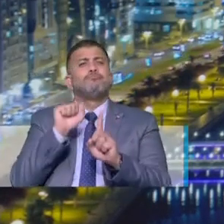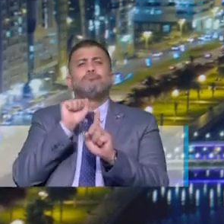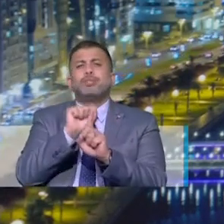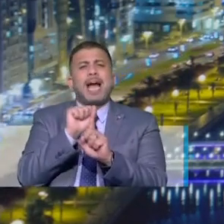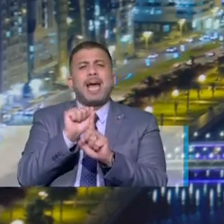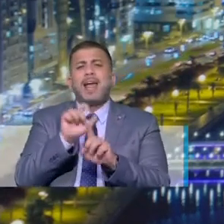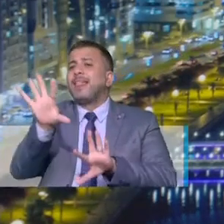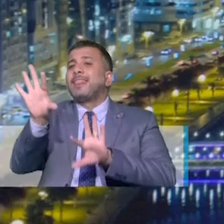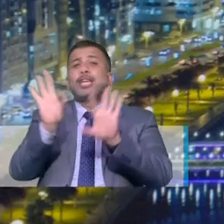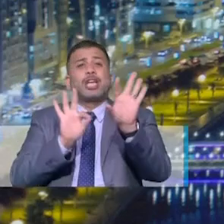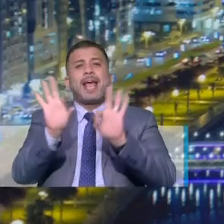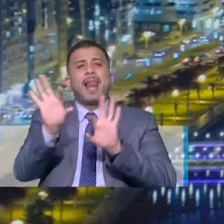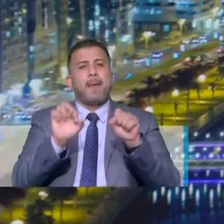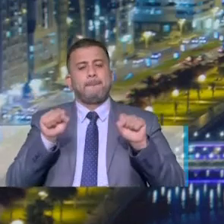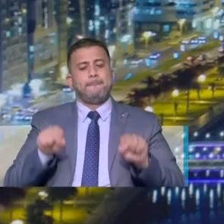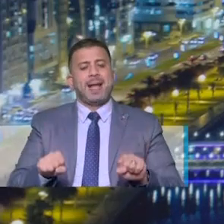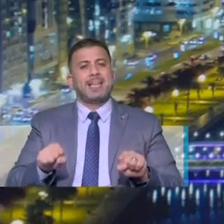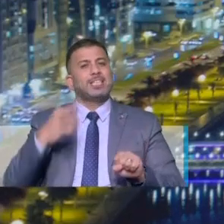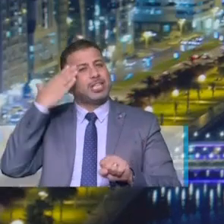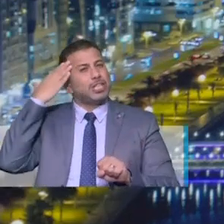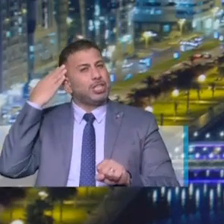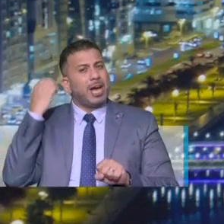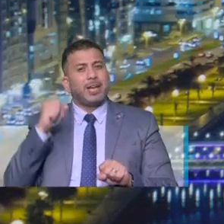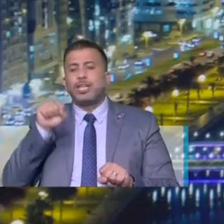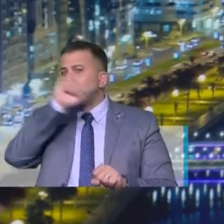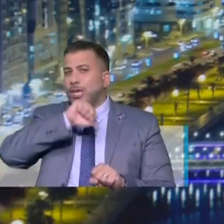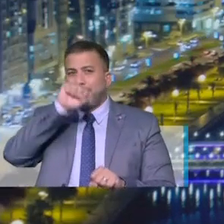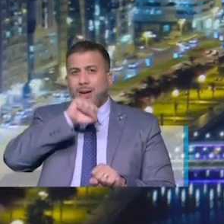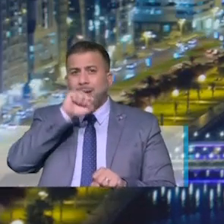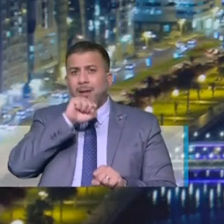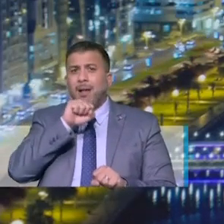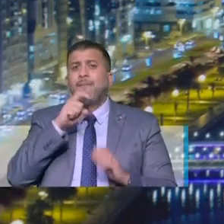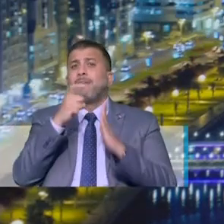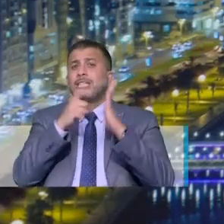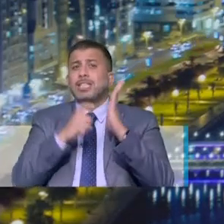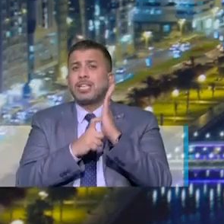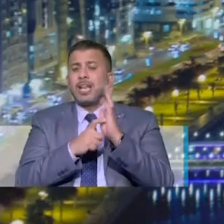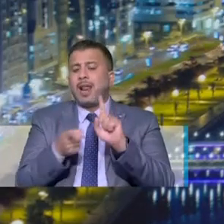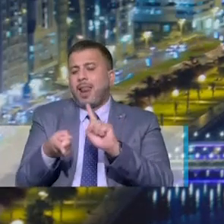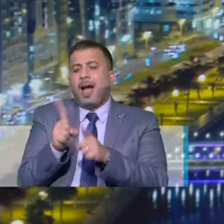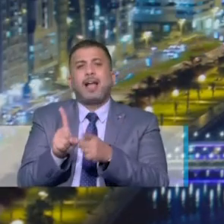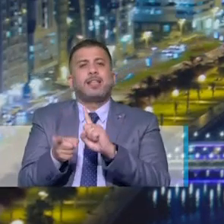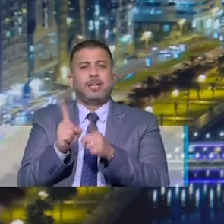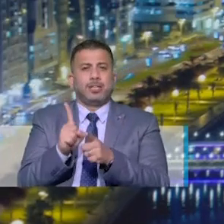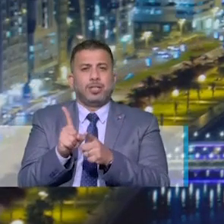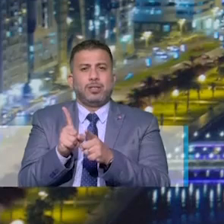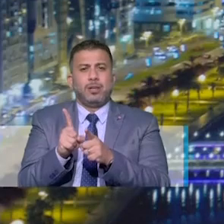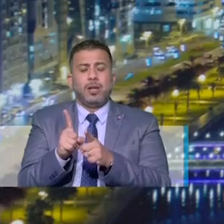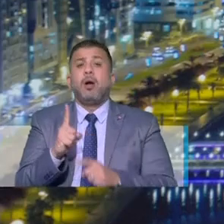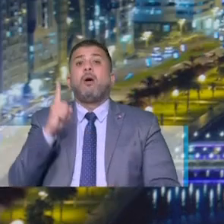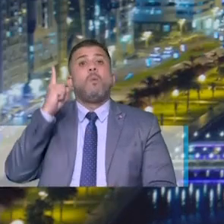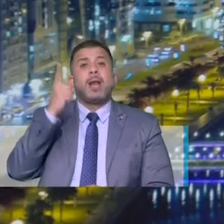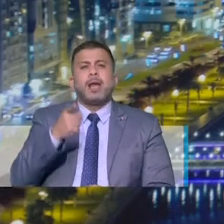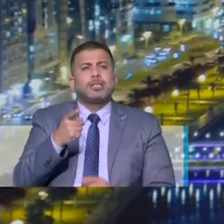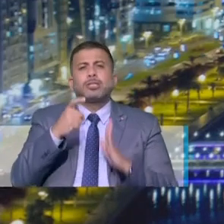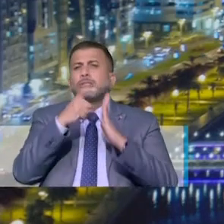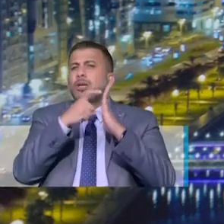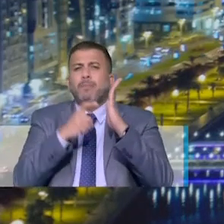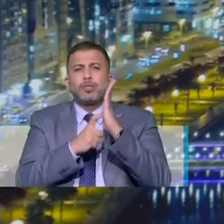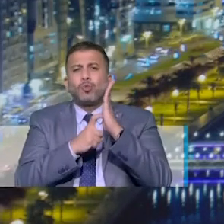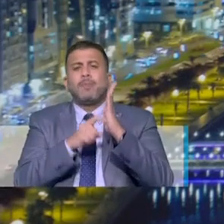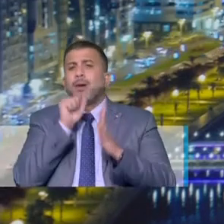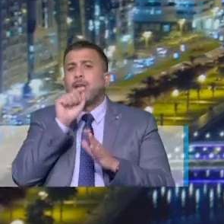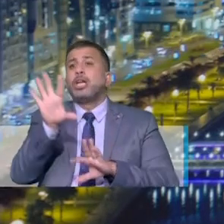مرسوما أميريا بشأن تشكيل المجلس الاستشاري لإمارة الشارقة للفصل التشريعي 11.